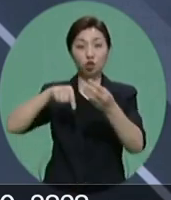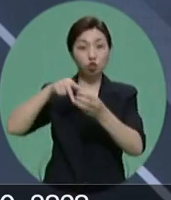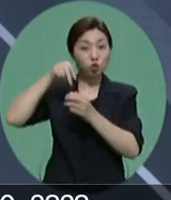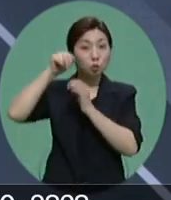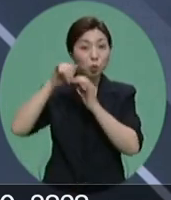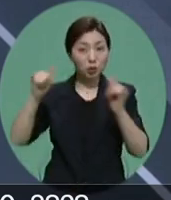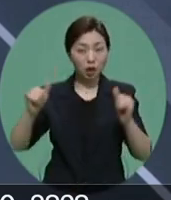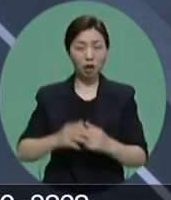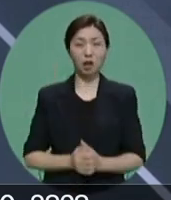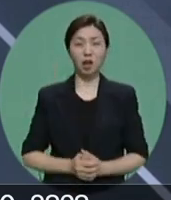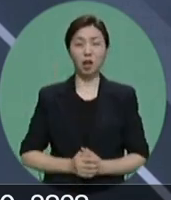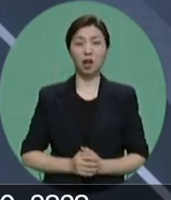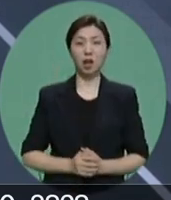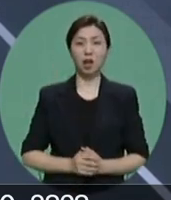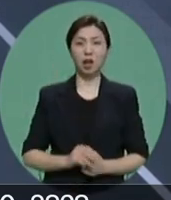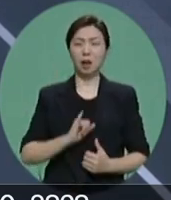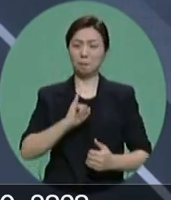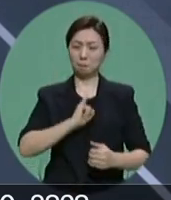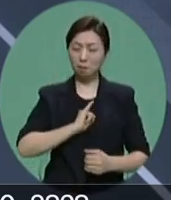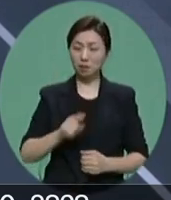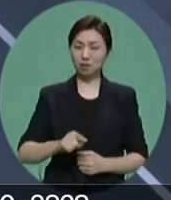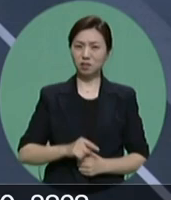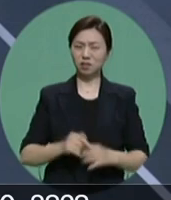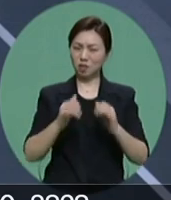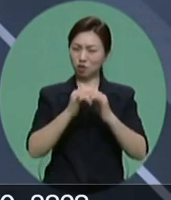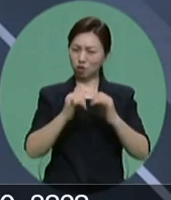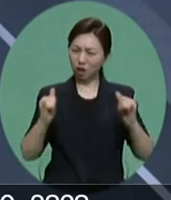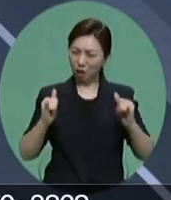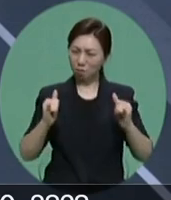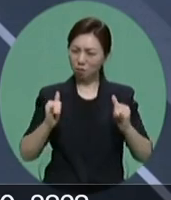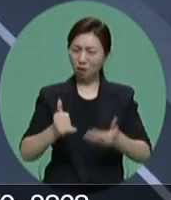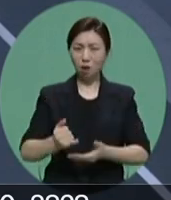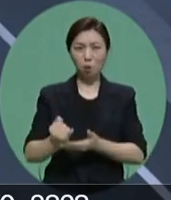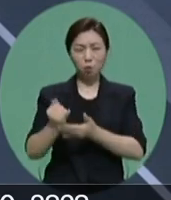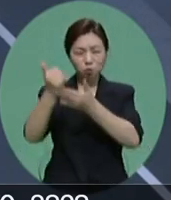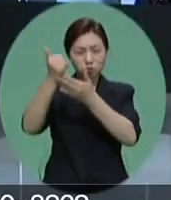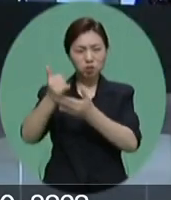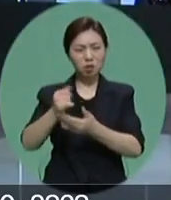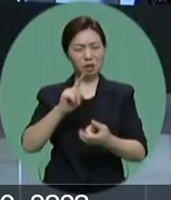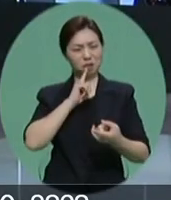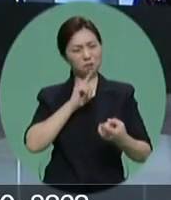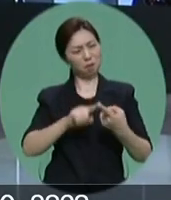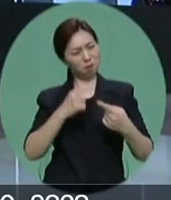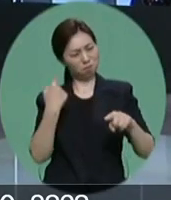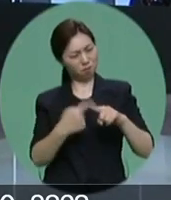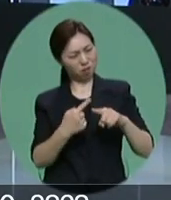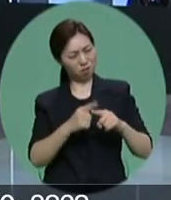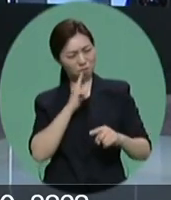휴머니즘의 일부라고 이야기를 하시는 놀라운 말씀을 들어서, 그건 제가 이따가 또 주도권 토론 때 말씀을 드리도록 하고요.